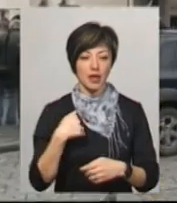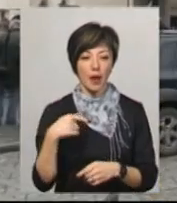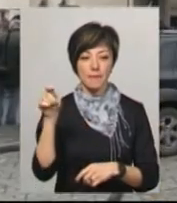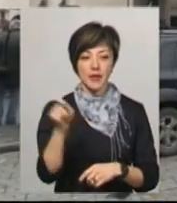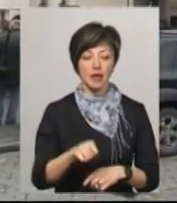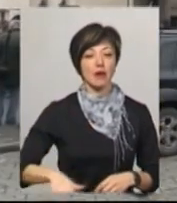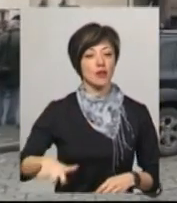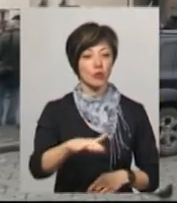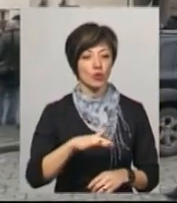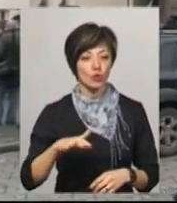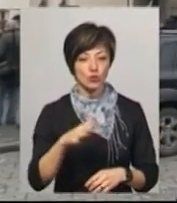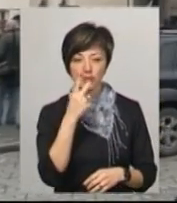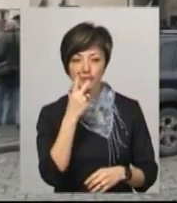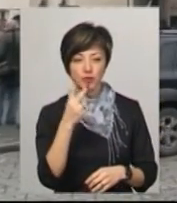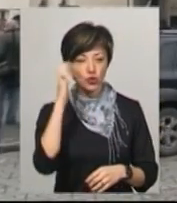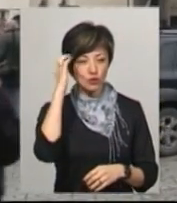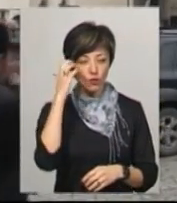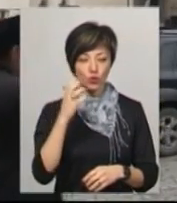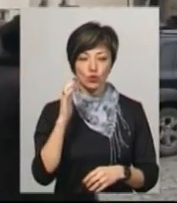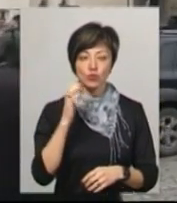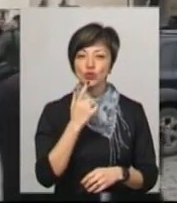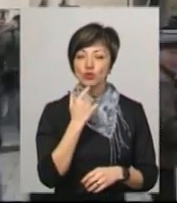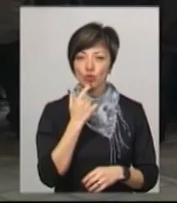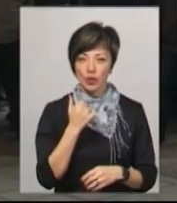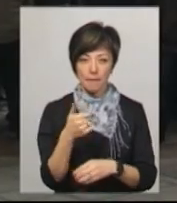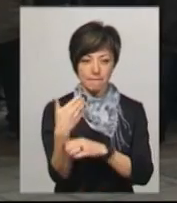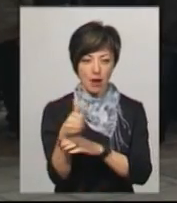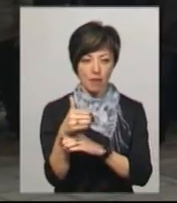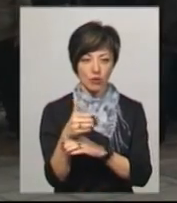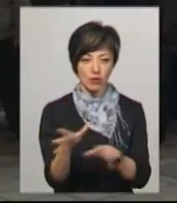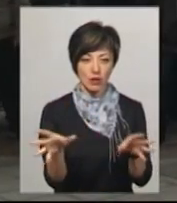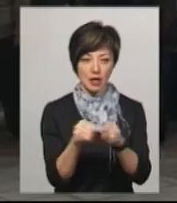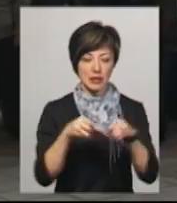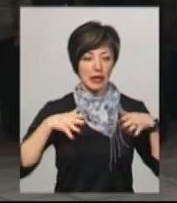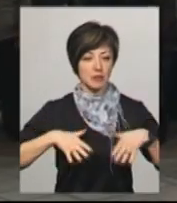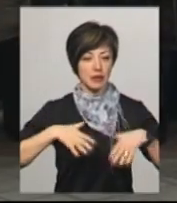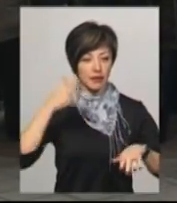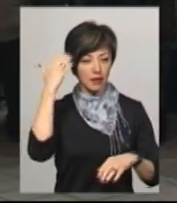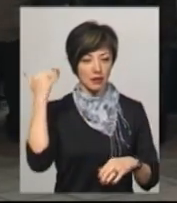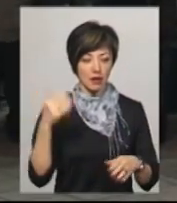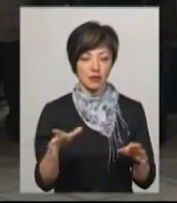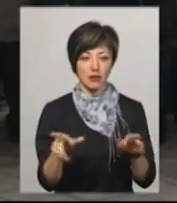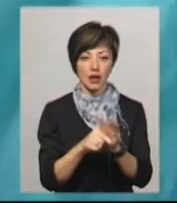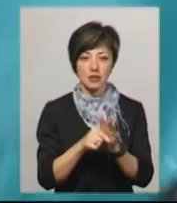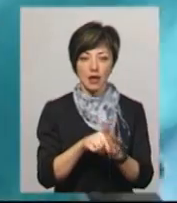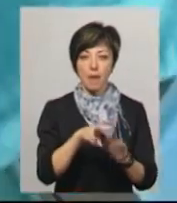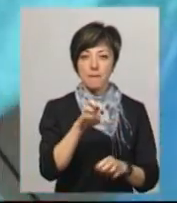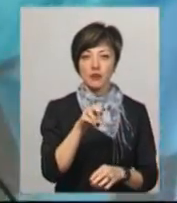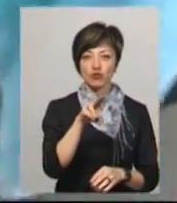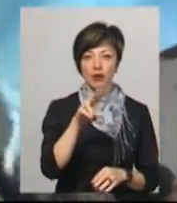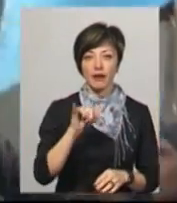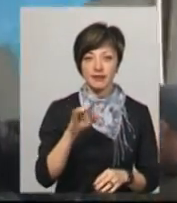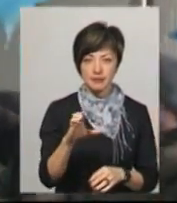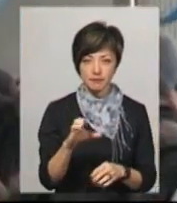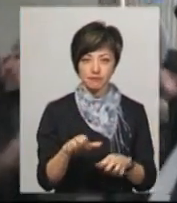на площу, орієнтувався на червоно-чорний прапор. Цікаво, що він був на одному дривку з прапором кримських татар, з прапором Меджлісу. І це